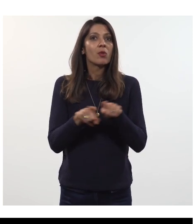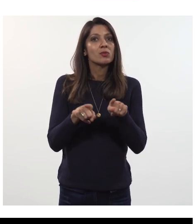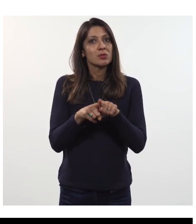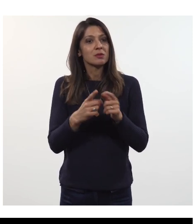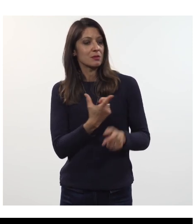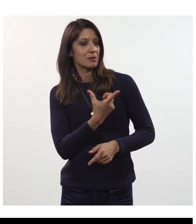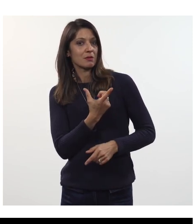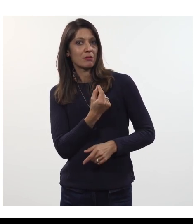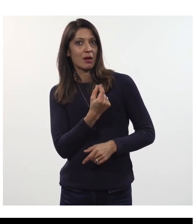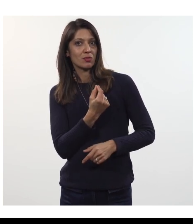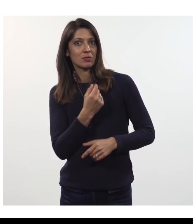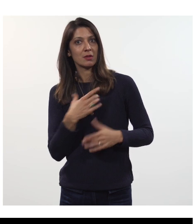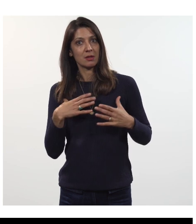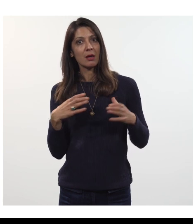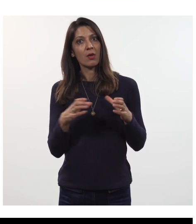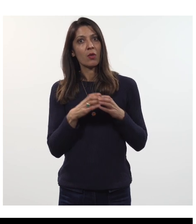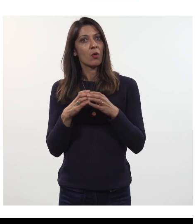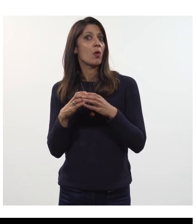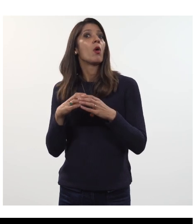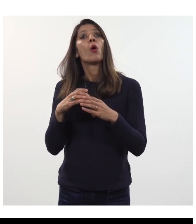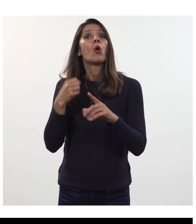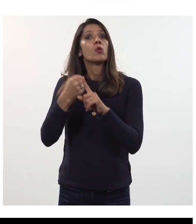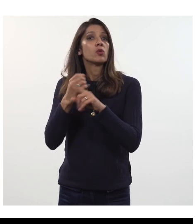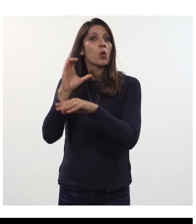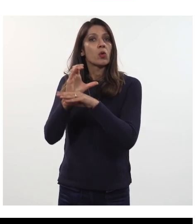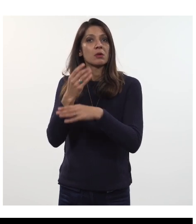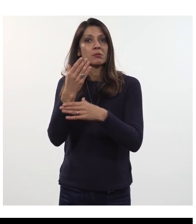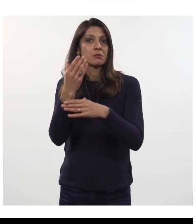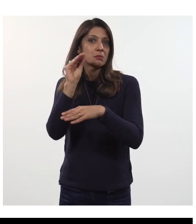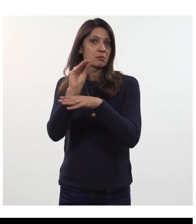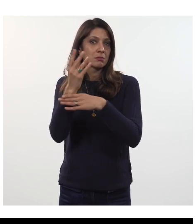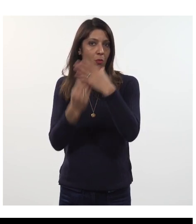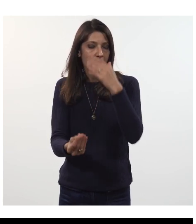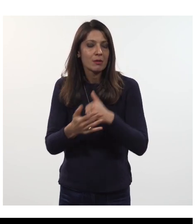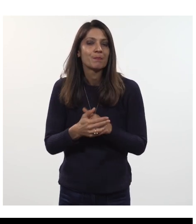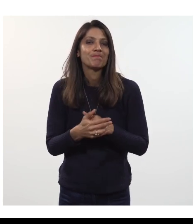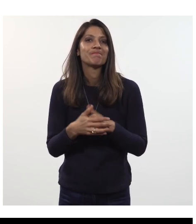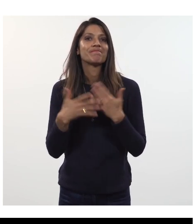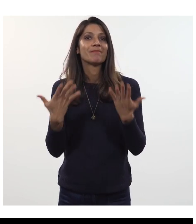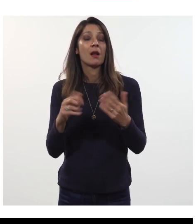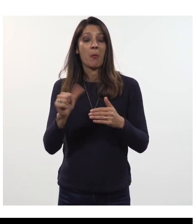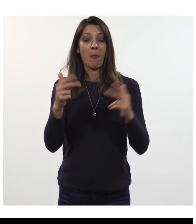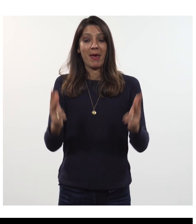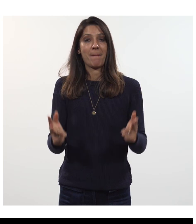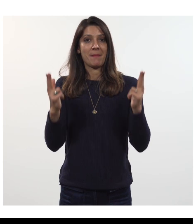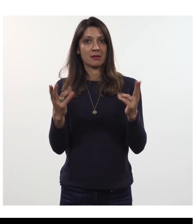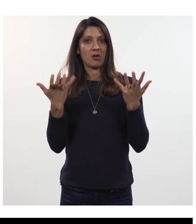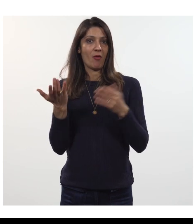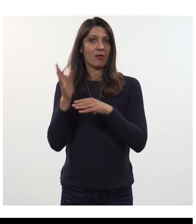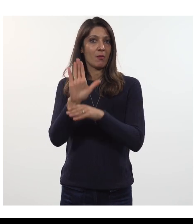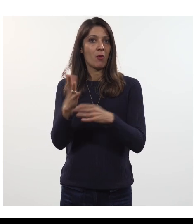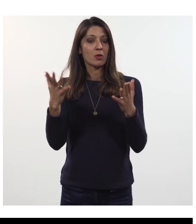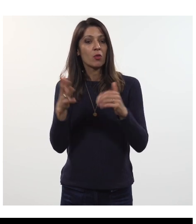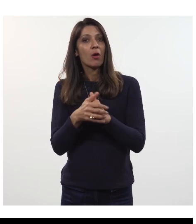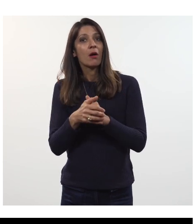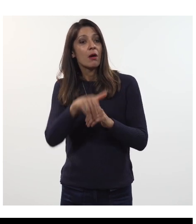partenariat avec le collectif de lutte contre la dénutrition. Donc, je vais aborder avec vous sur cette première partie l'évaluation